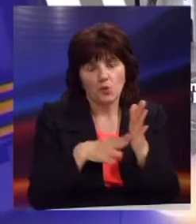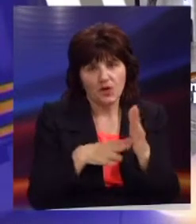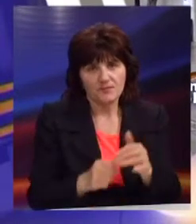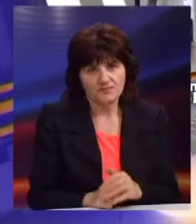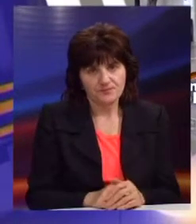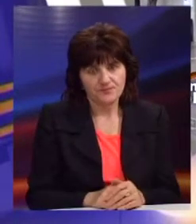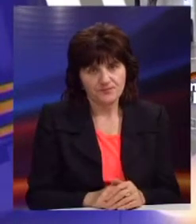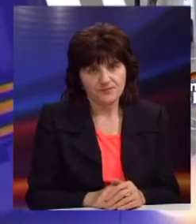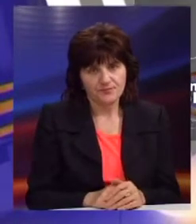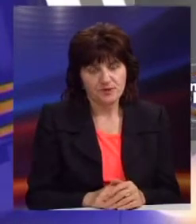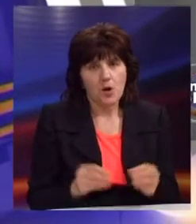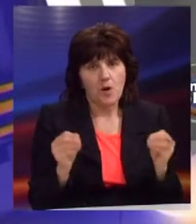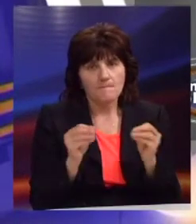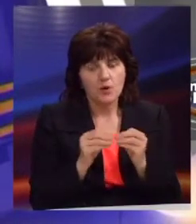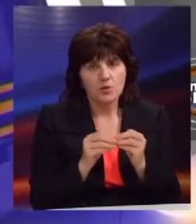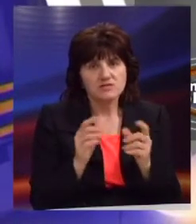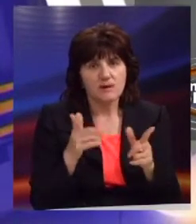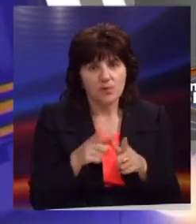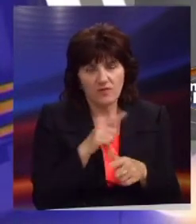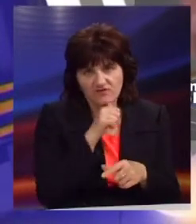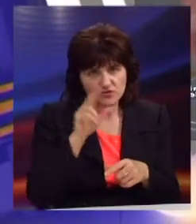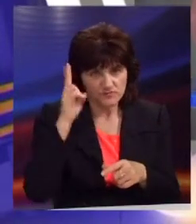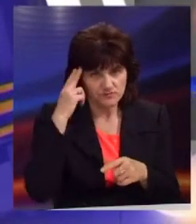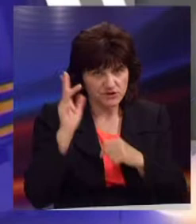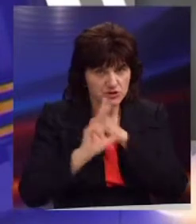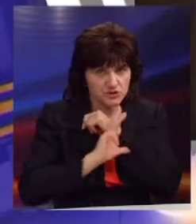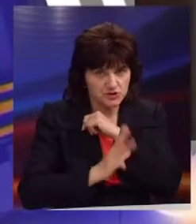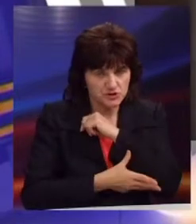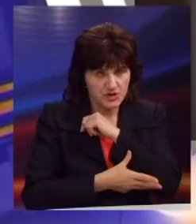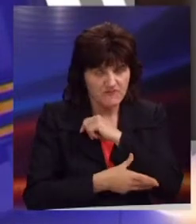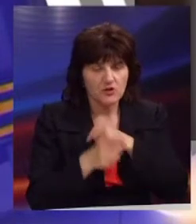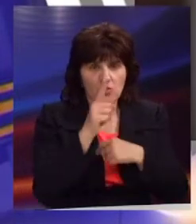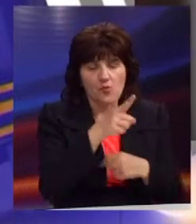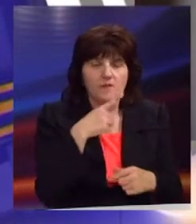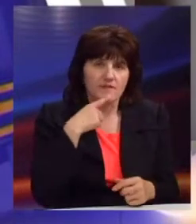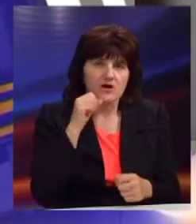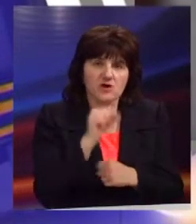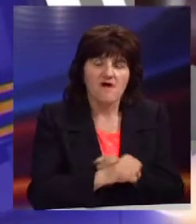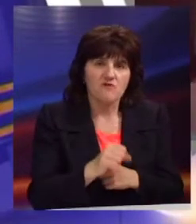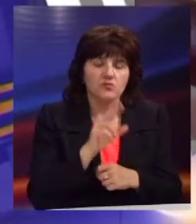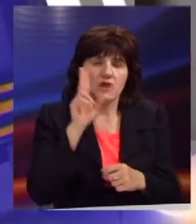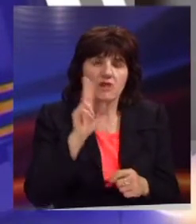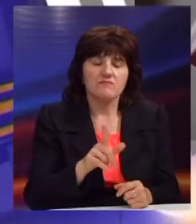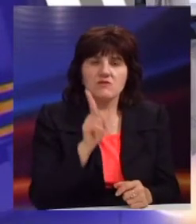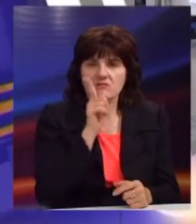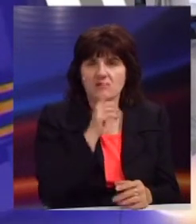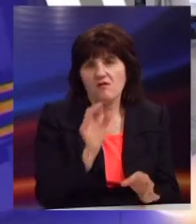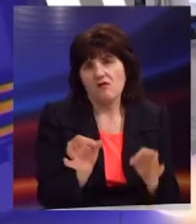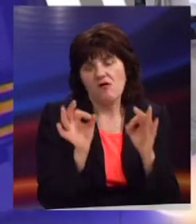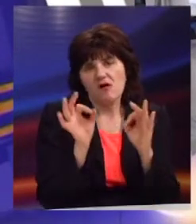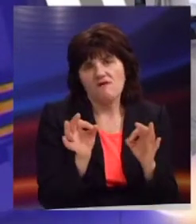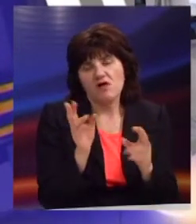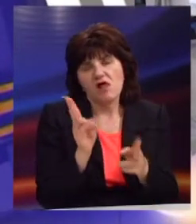Boris Bukvić je na četvrtoj godini na smeru konstrukcije i materijali. Boris kaže da fakultet raspolaže sa veoma kvalitetnim